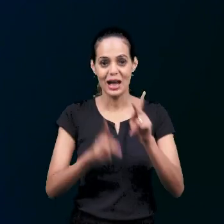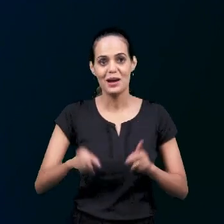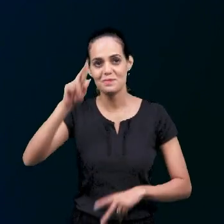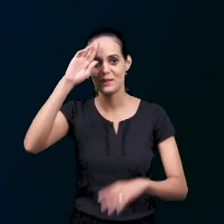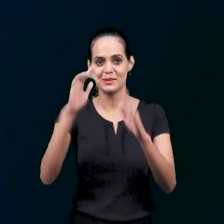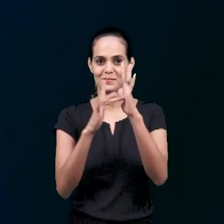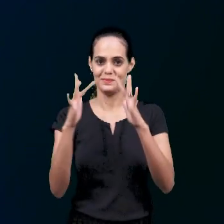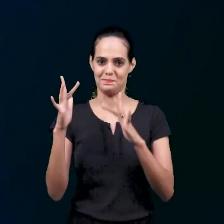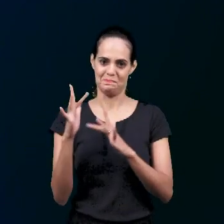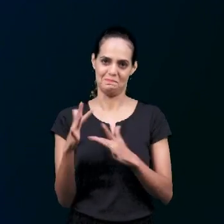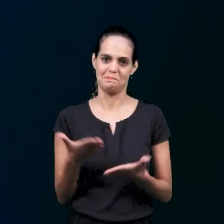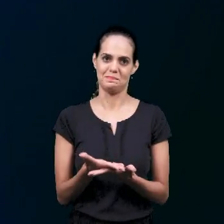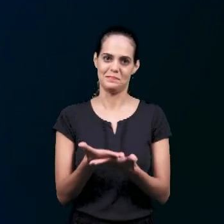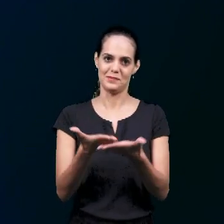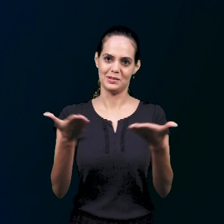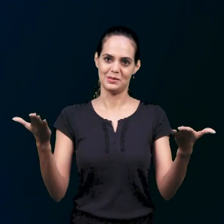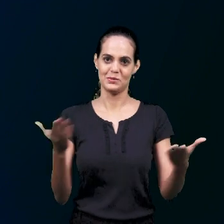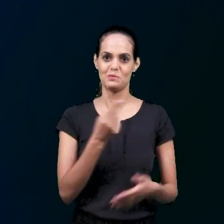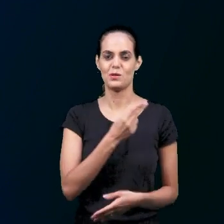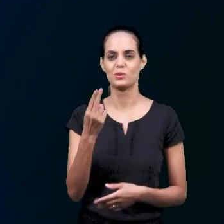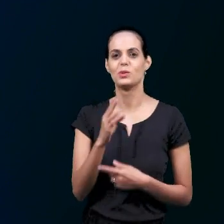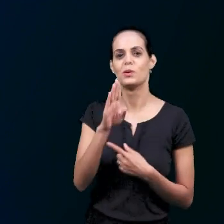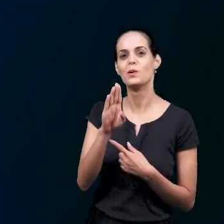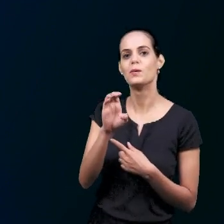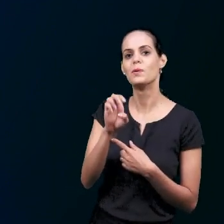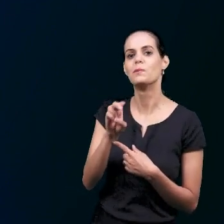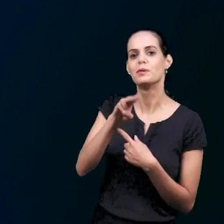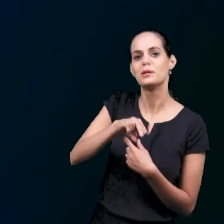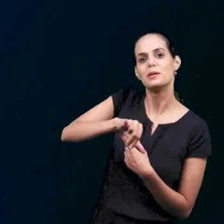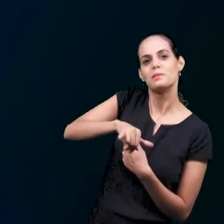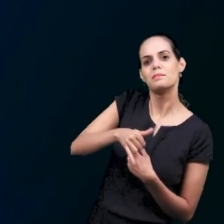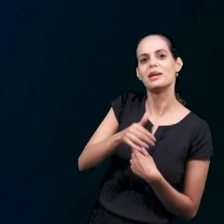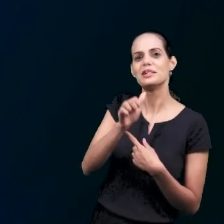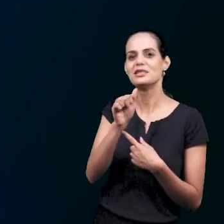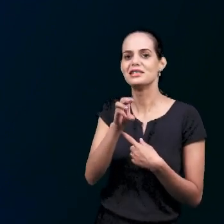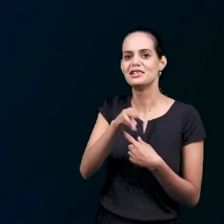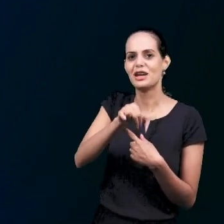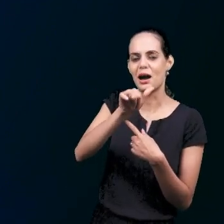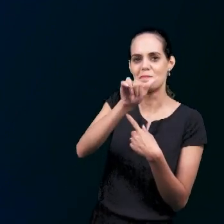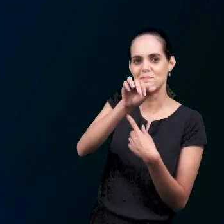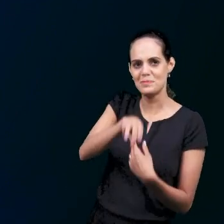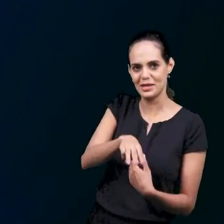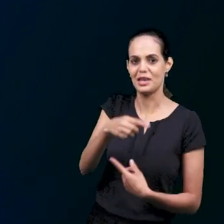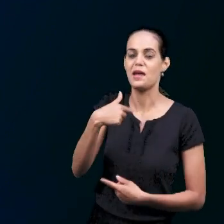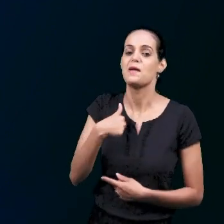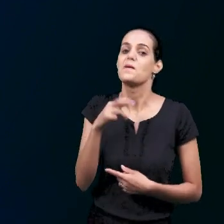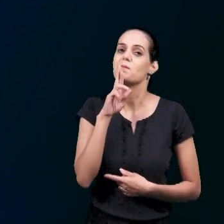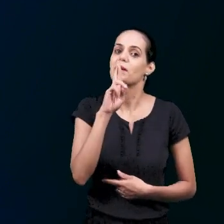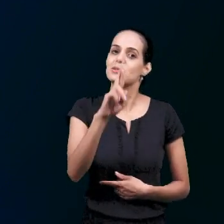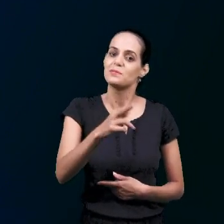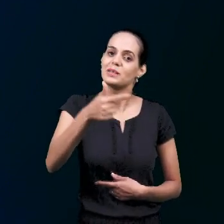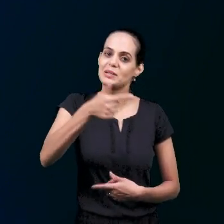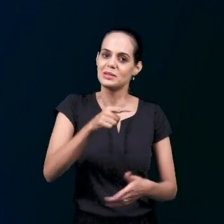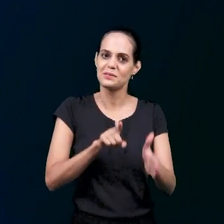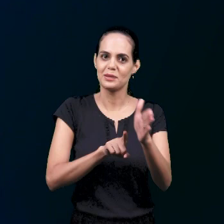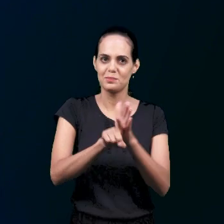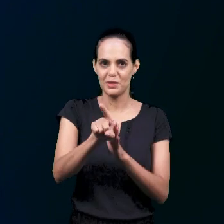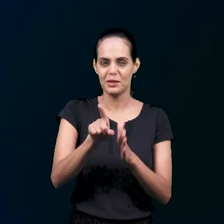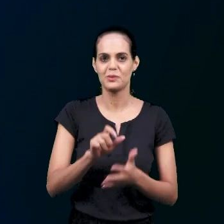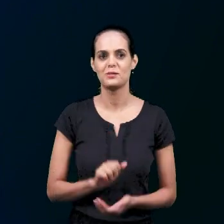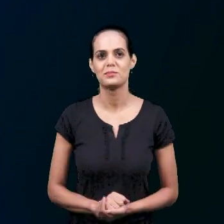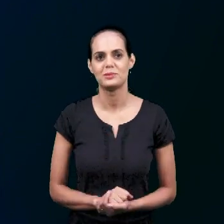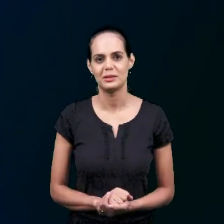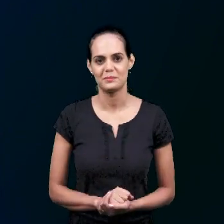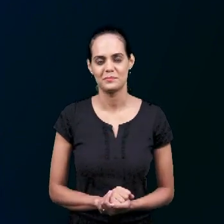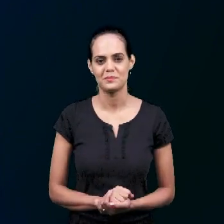Mes frères et sœurs, la paix du Seigneur Jésus. Je m'appelle Benjamin Miranda Marques. Je